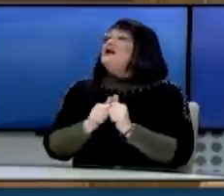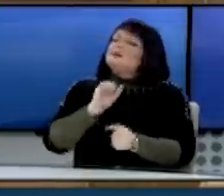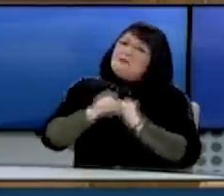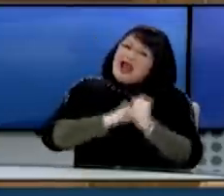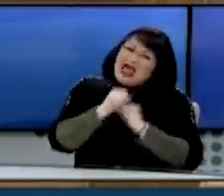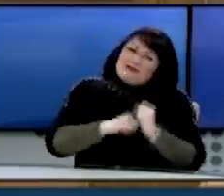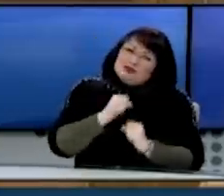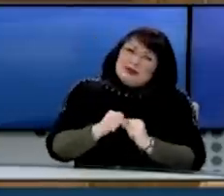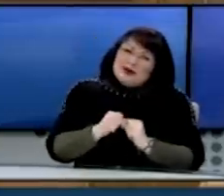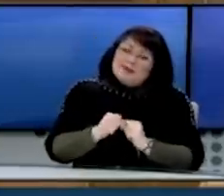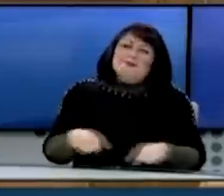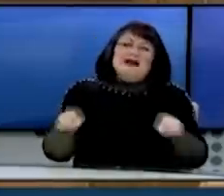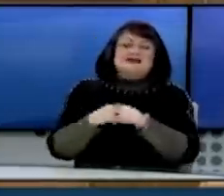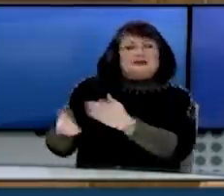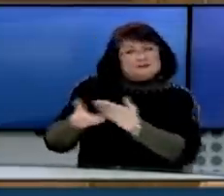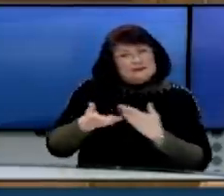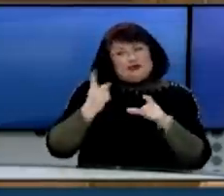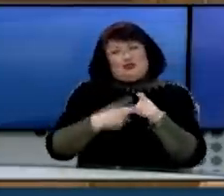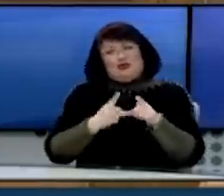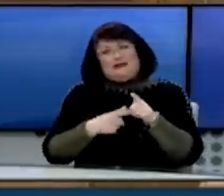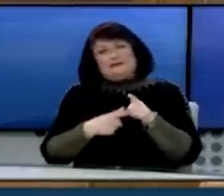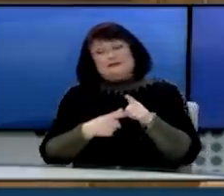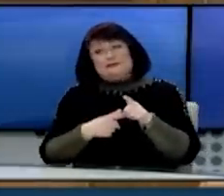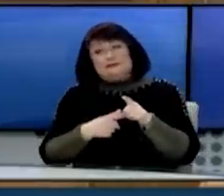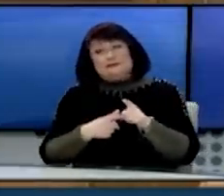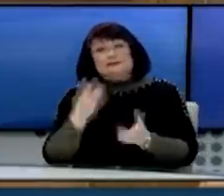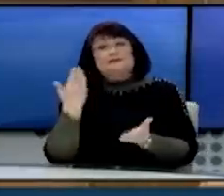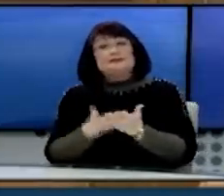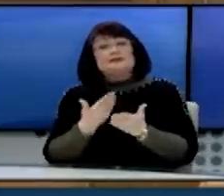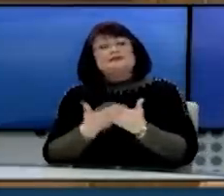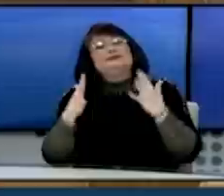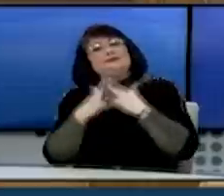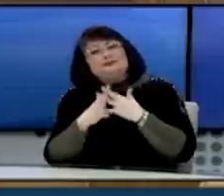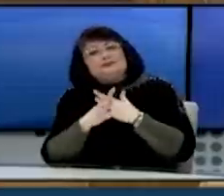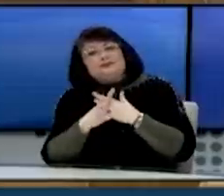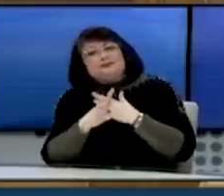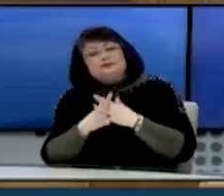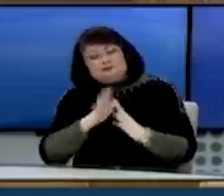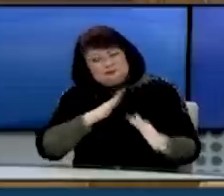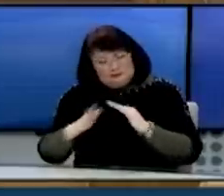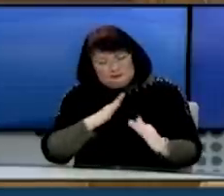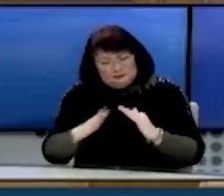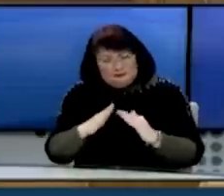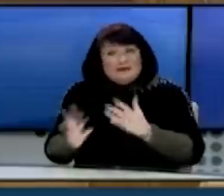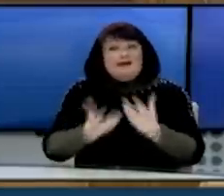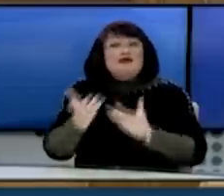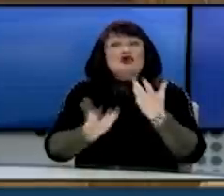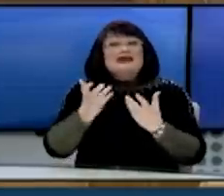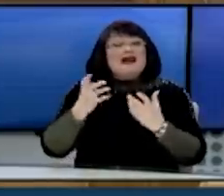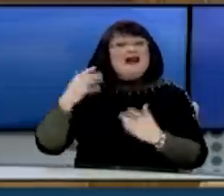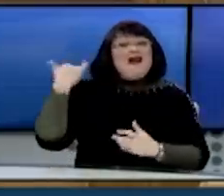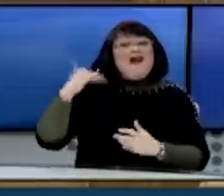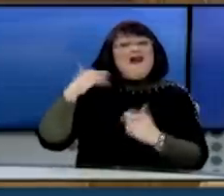αγωνιστές που συμπορεύονται με το ΚΚΕ. Όπως αποδείχθηκε στη μάχη για την προστασία από τις πυρκαγιές στην